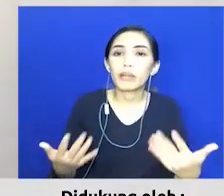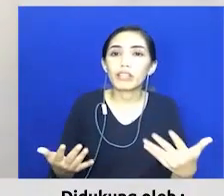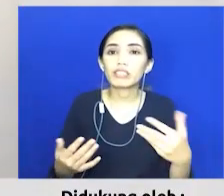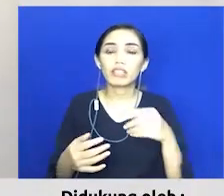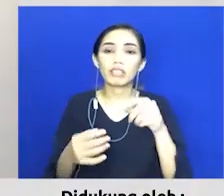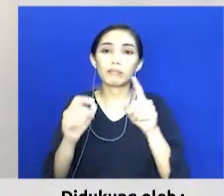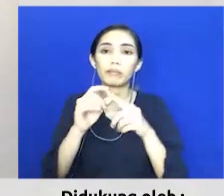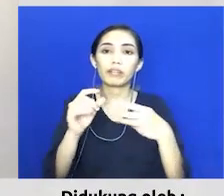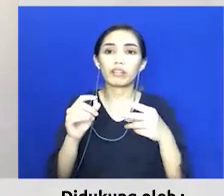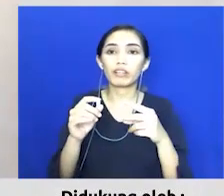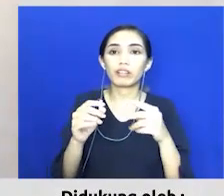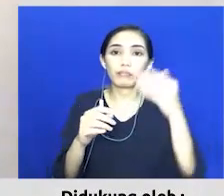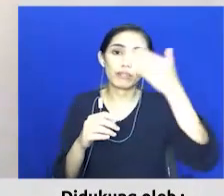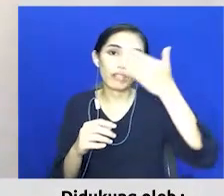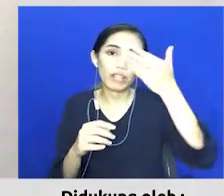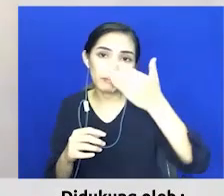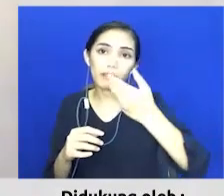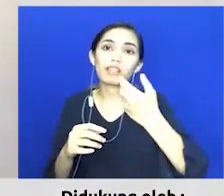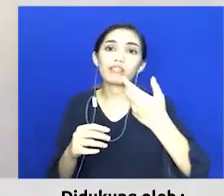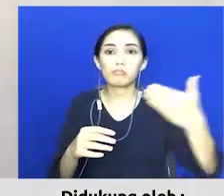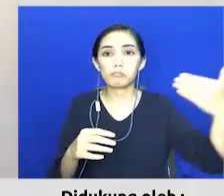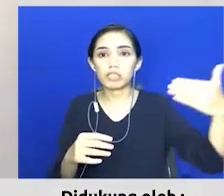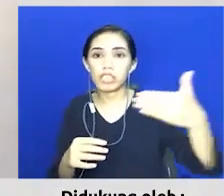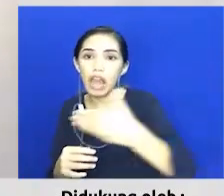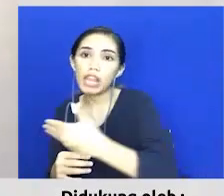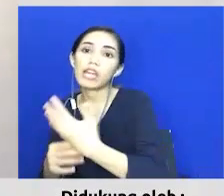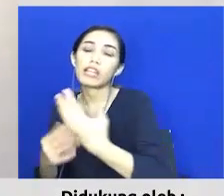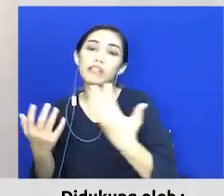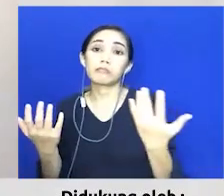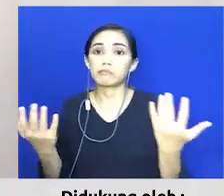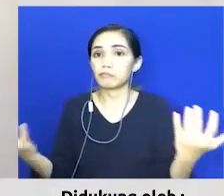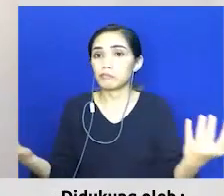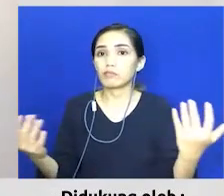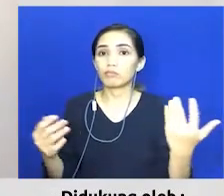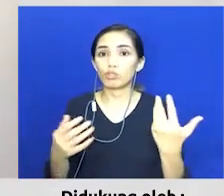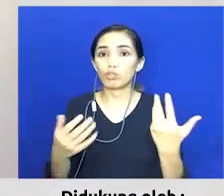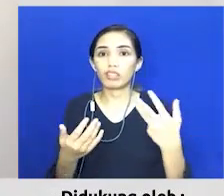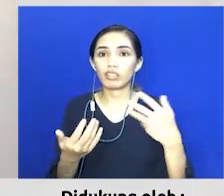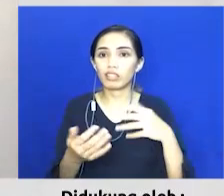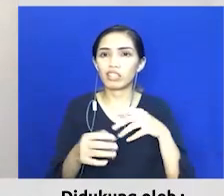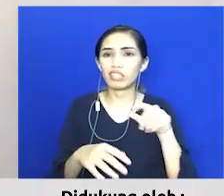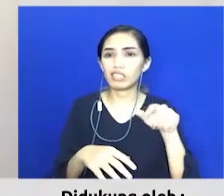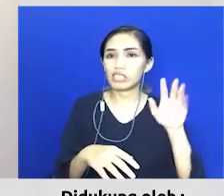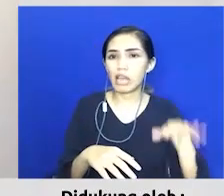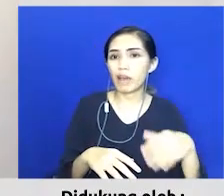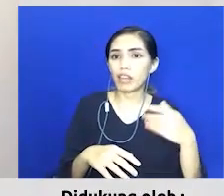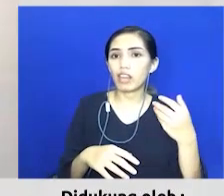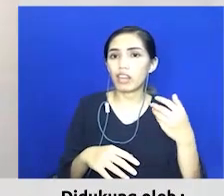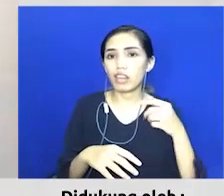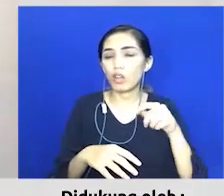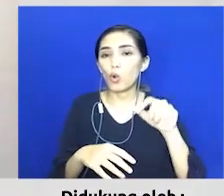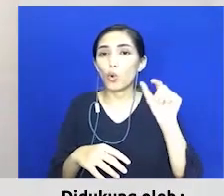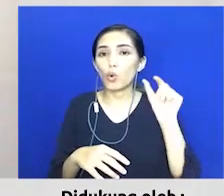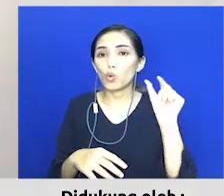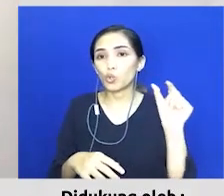itu di dalam perjalanannya atau mungkin di era Usmar juga menghadapi perubahan-perubahan gitu. Ya mungkin ya kayak sekarang